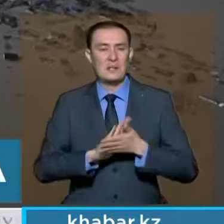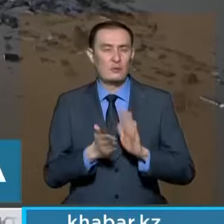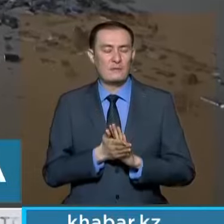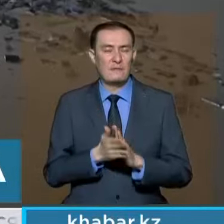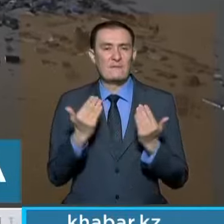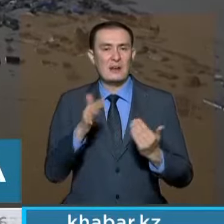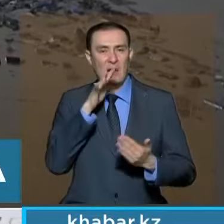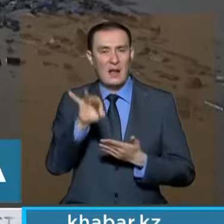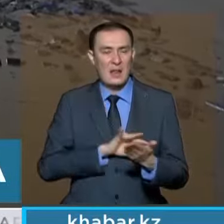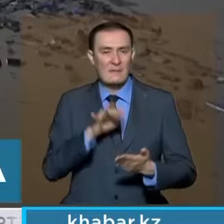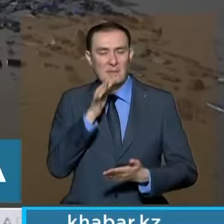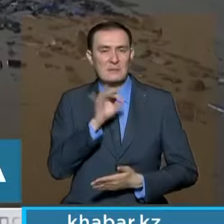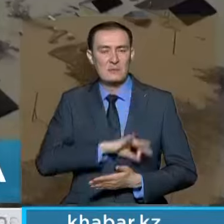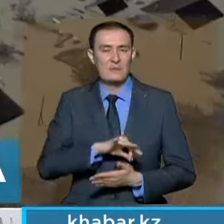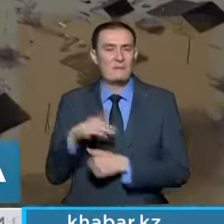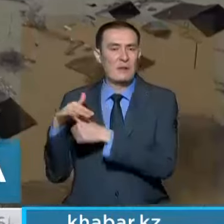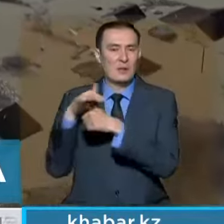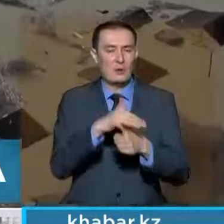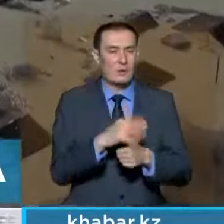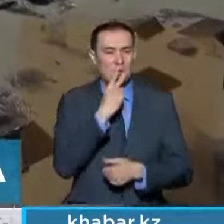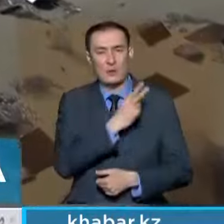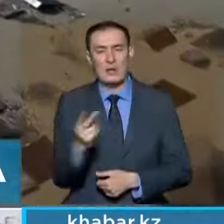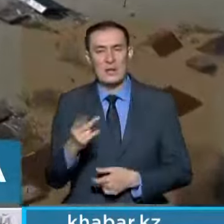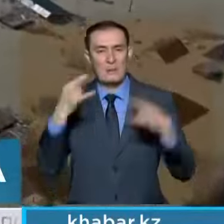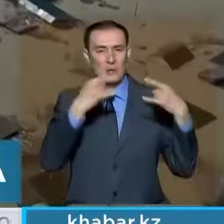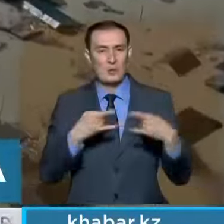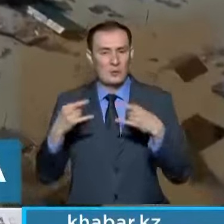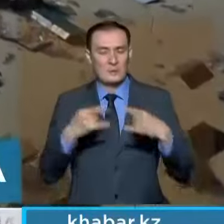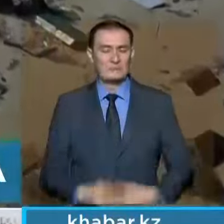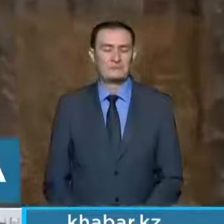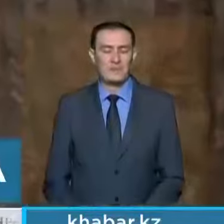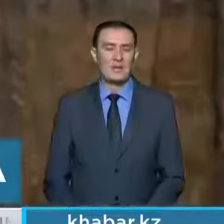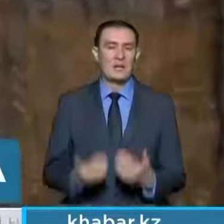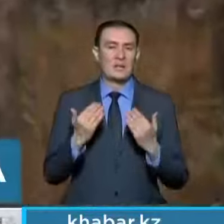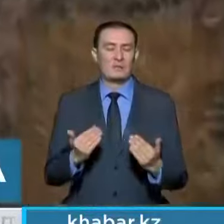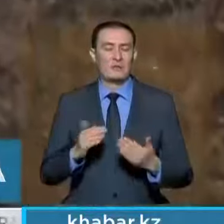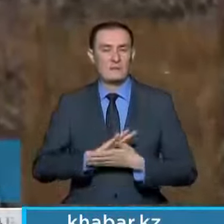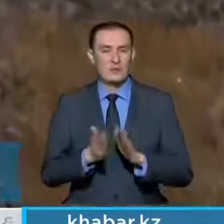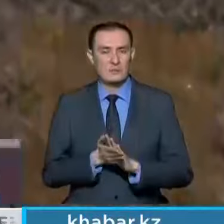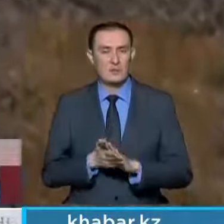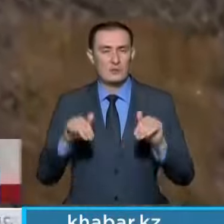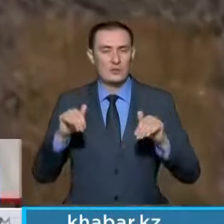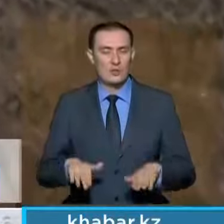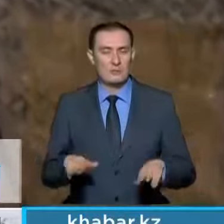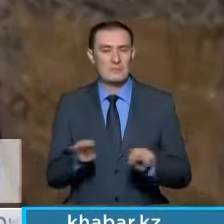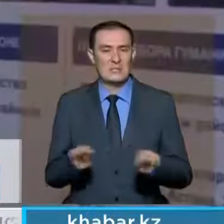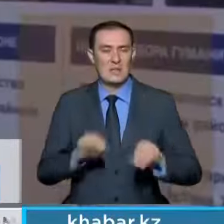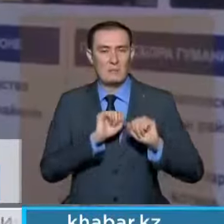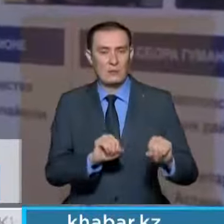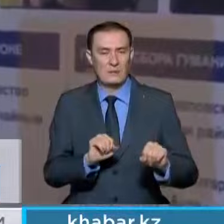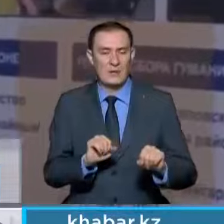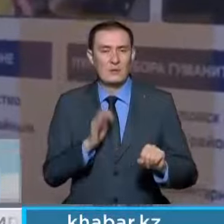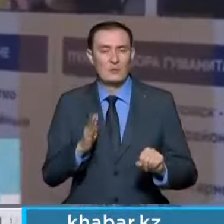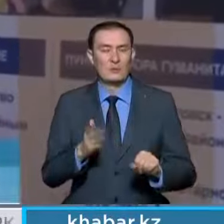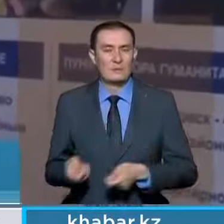режиме реального времени используют беспилотники и аэровизуальный мониторинг. Сегодня по решению министра обороны прибывают плавательные